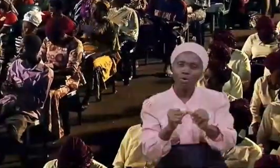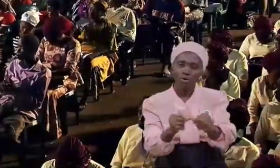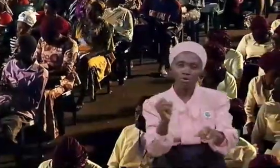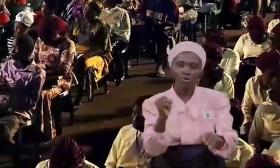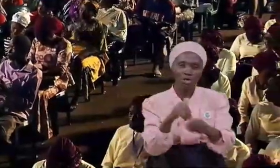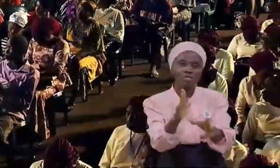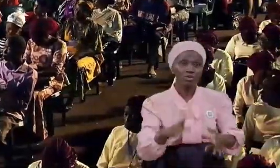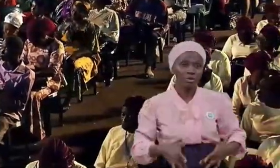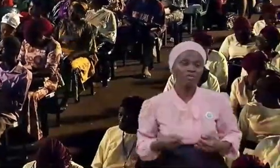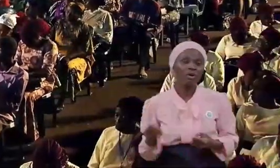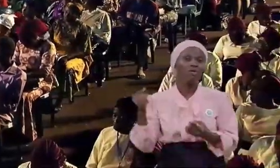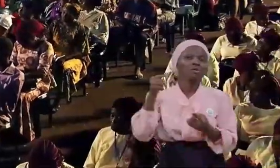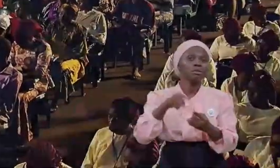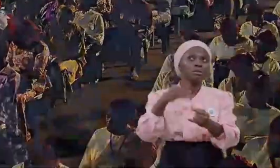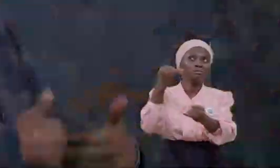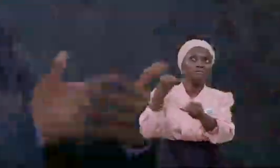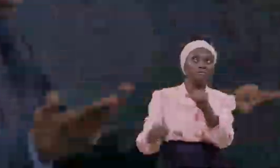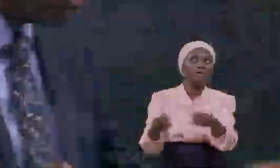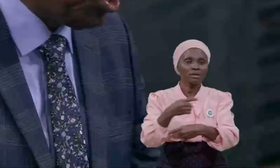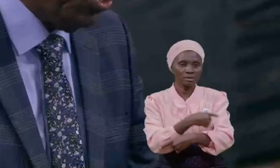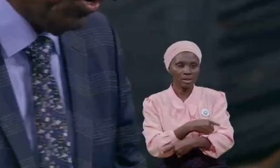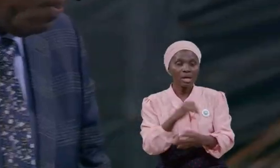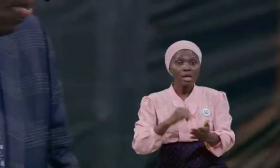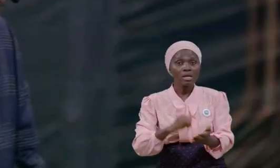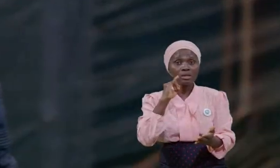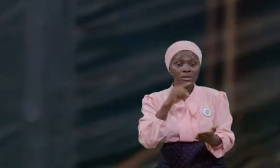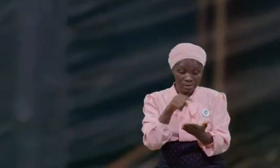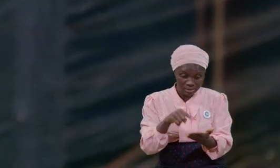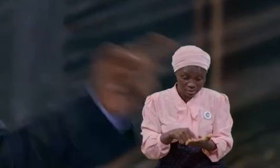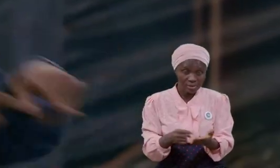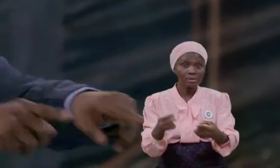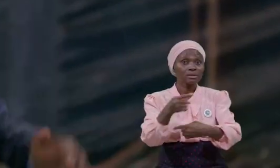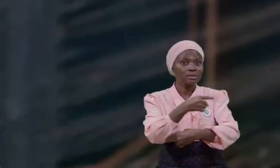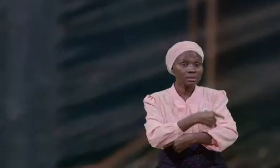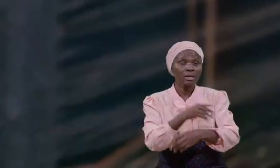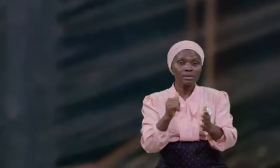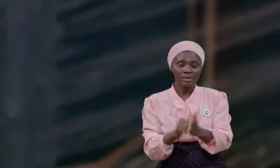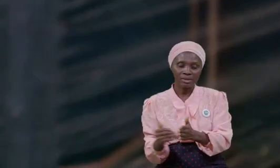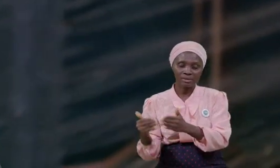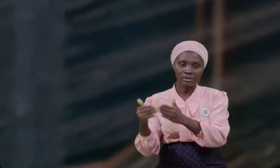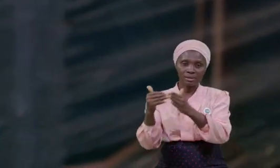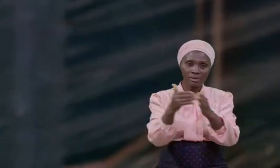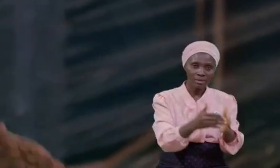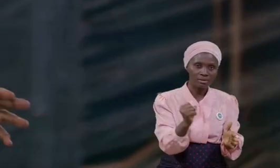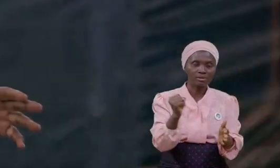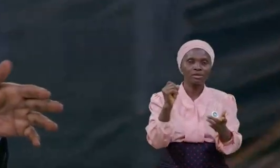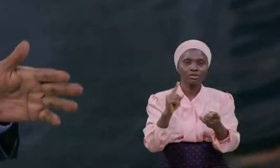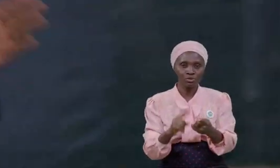jusqu'au dernier jour, c'est aujourd'hui qui conduit, qui